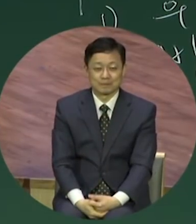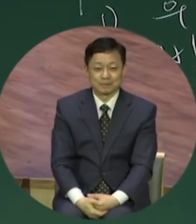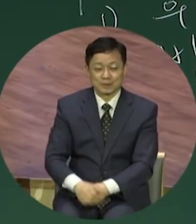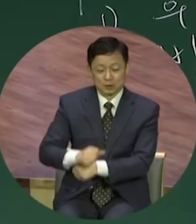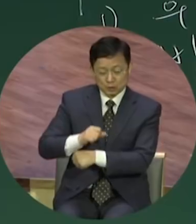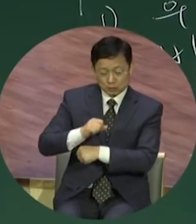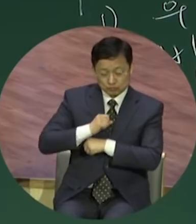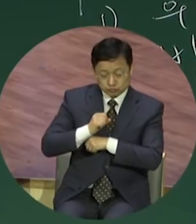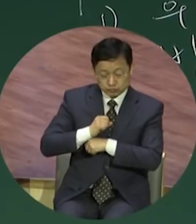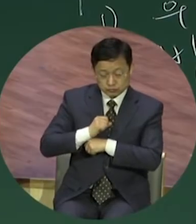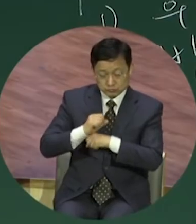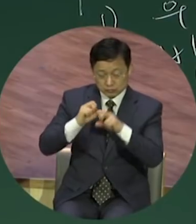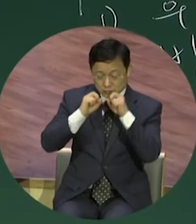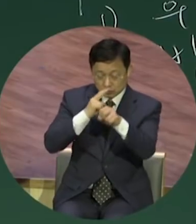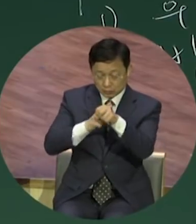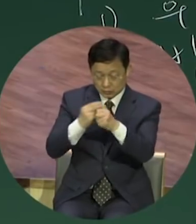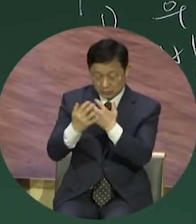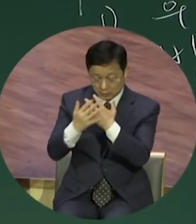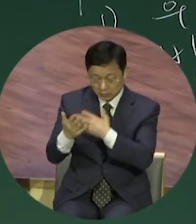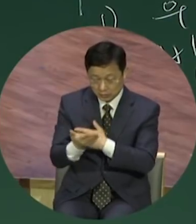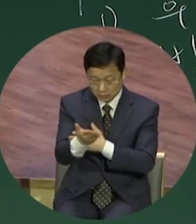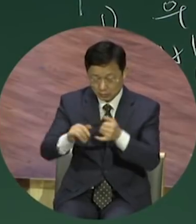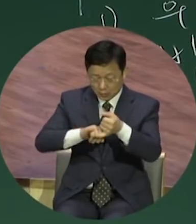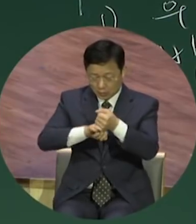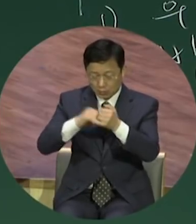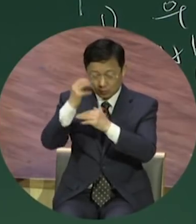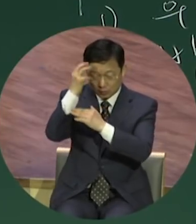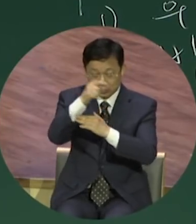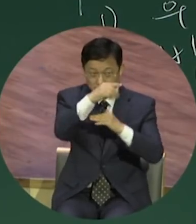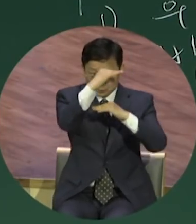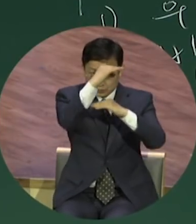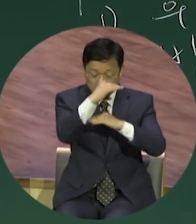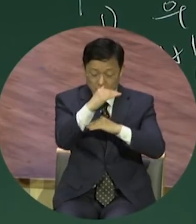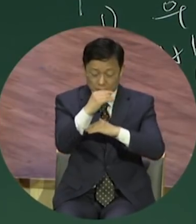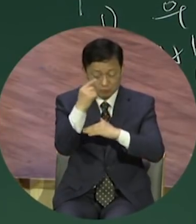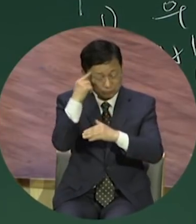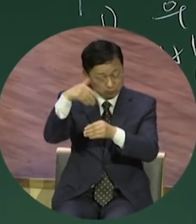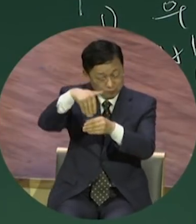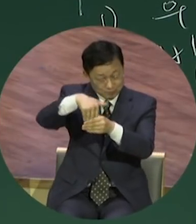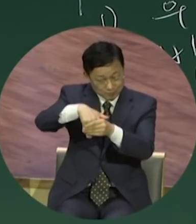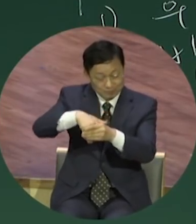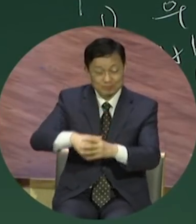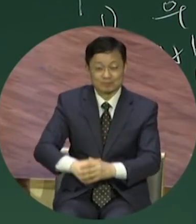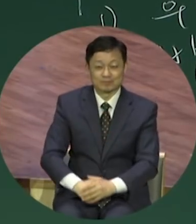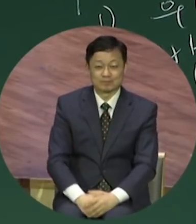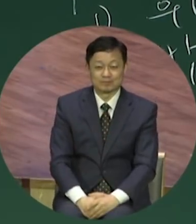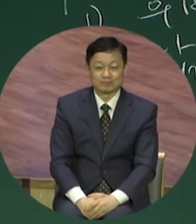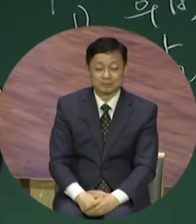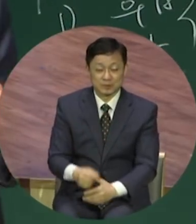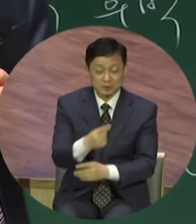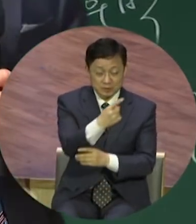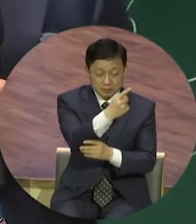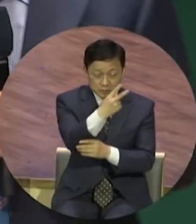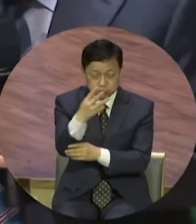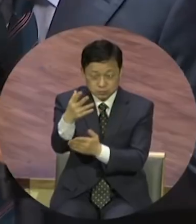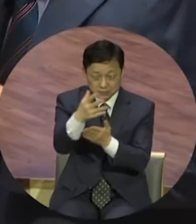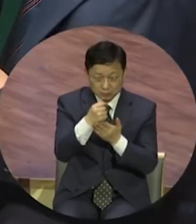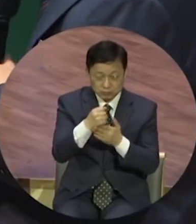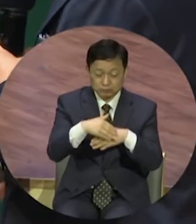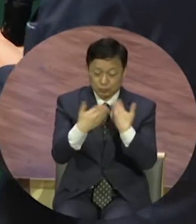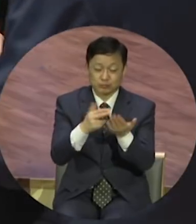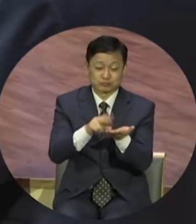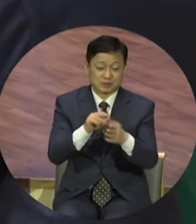됩니다. All of you military ministry workers, you must keep this in mind absolutely unprecedented and never repeated. 네, 이거 보면 끝입니다. And if you can see this, then it's